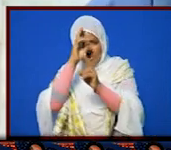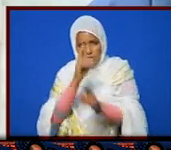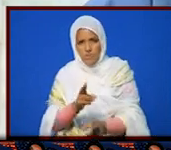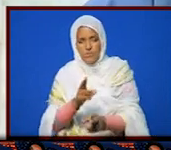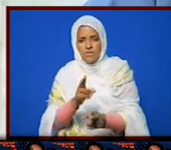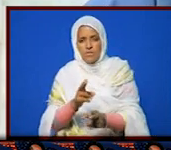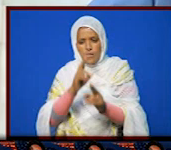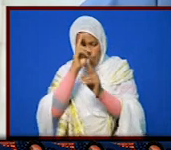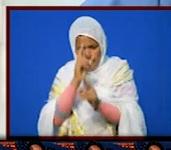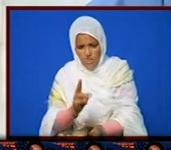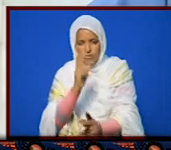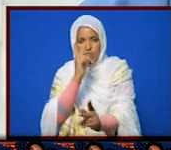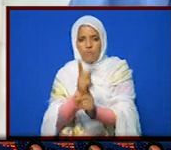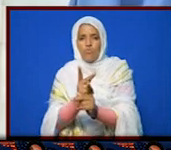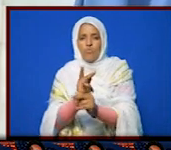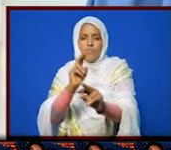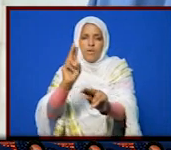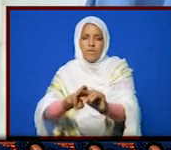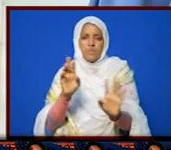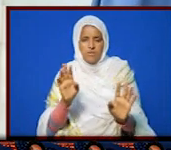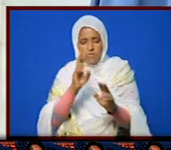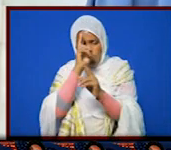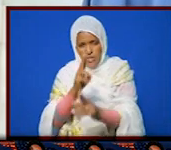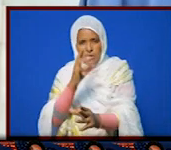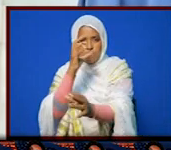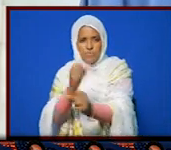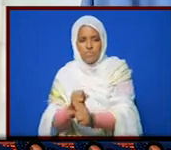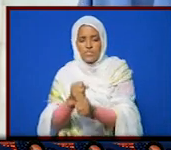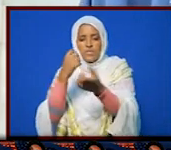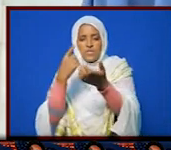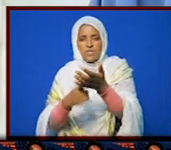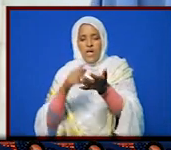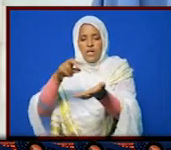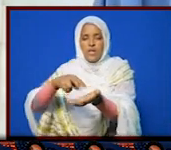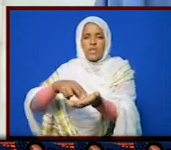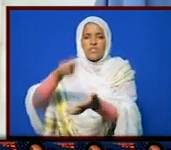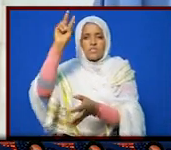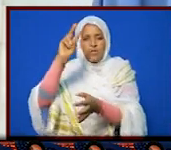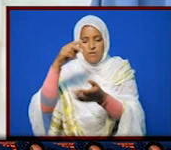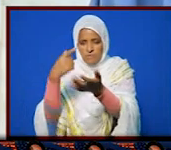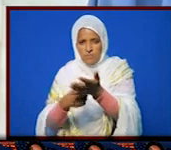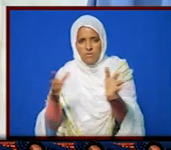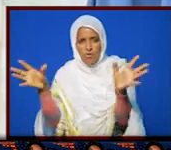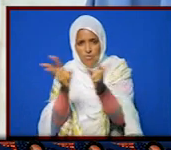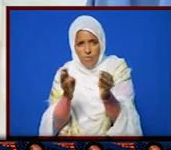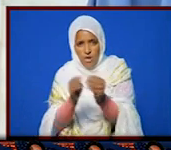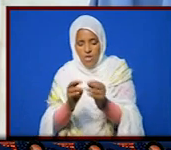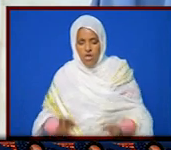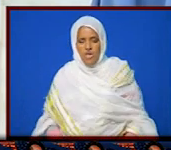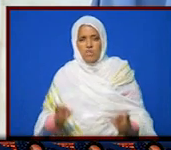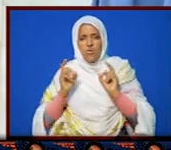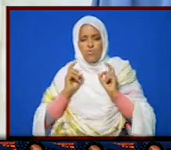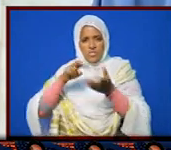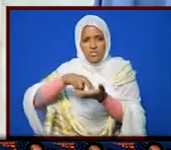የክርስቶስን ክብር የሰጠውን ክብር በክብር ጠብቆ ቢቀመጥ፣ በቃ በክብር ቢይዝ፣ ከዛ ከትንሣኤ